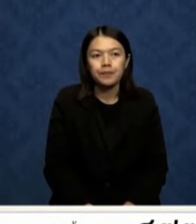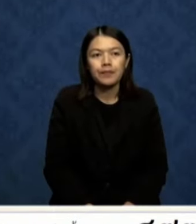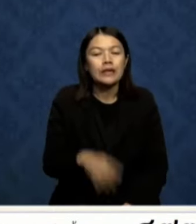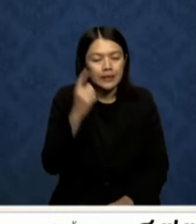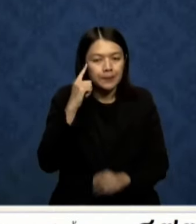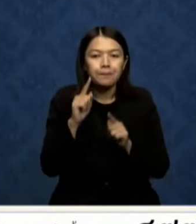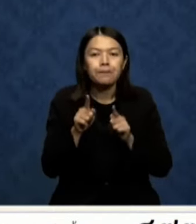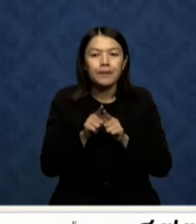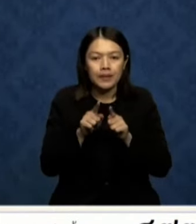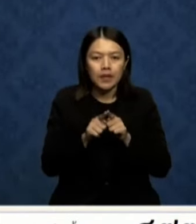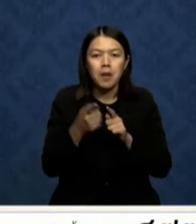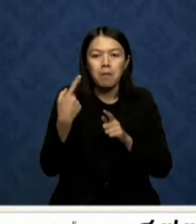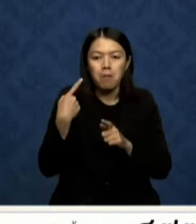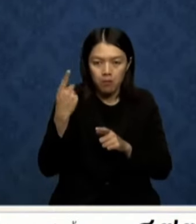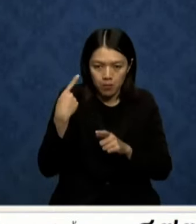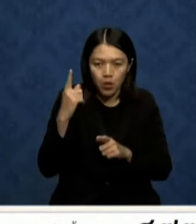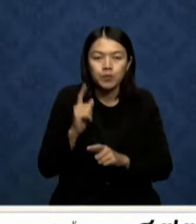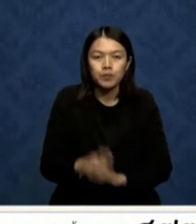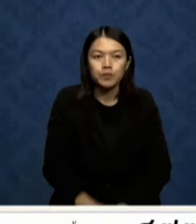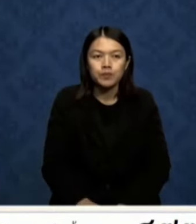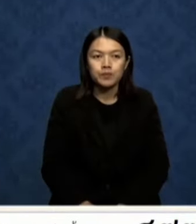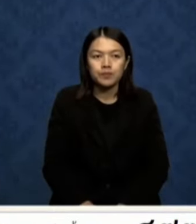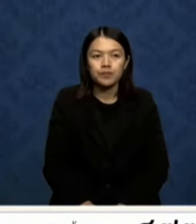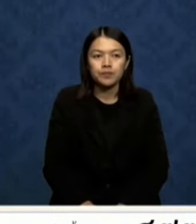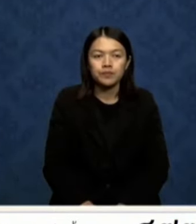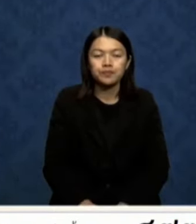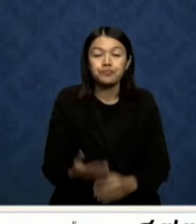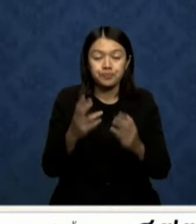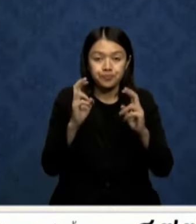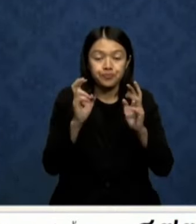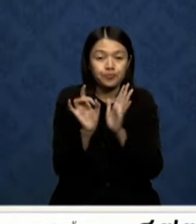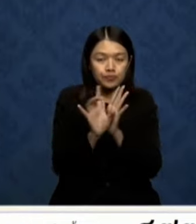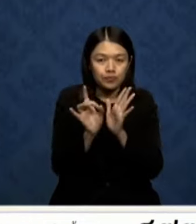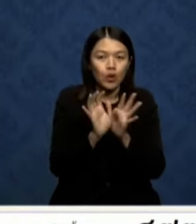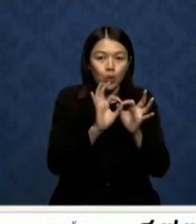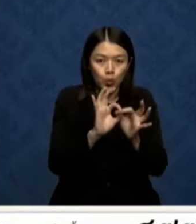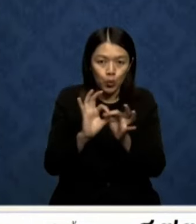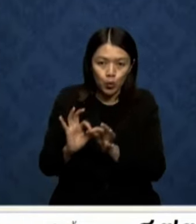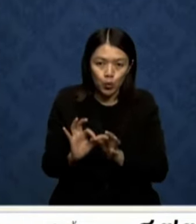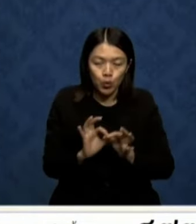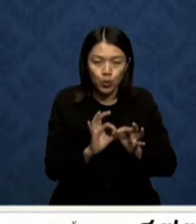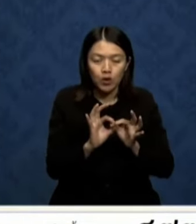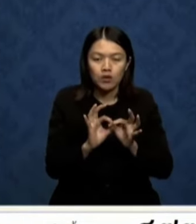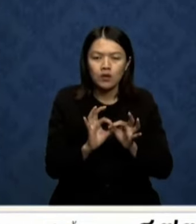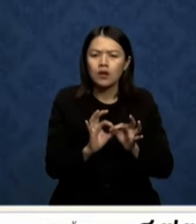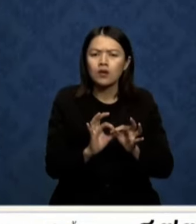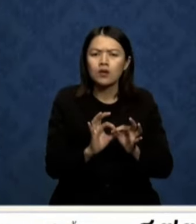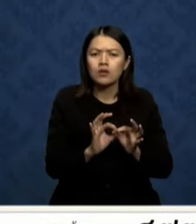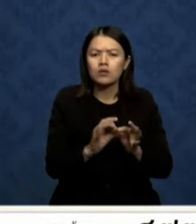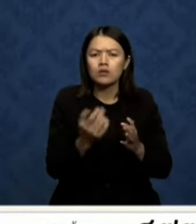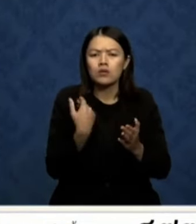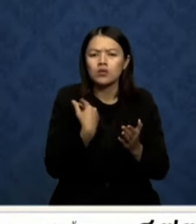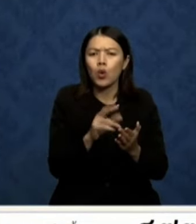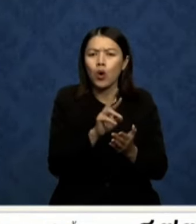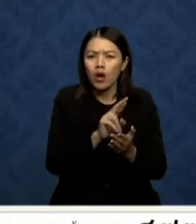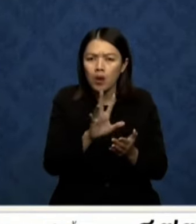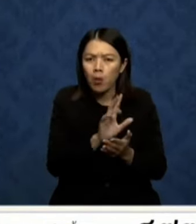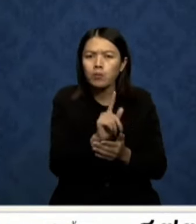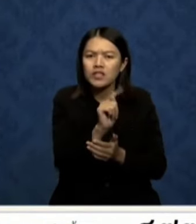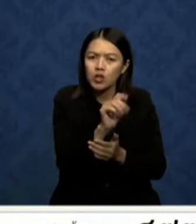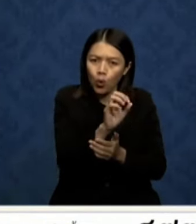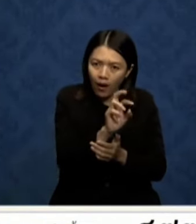และเชื่อว่าจะเป็นประโยชน์นะครับในข้อสุดท้ายครับมีข้อห่วงใยในเรื่องของ payment platform นะครับเป็นห่วงในเรื่อง TOR